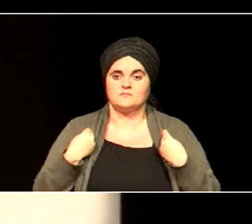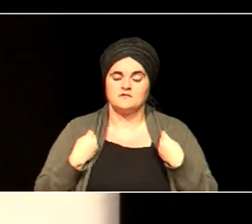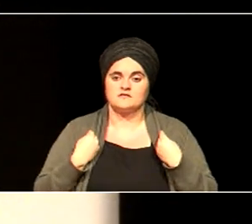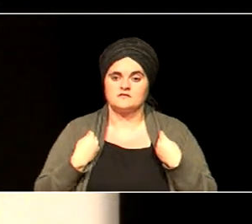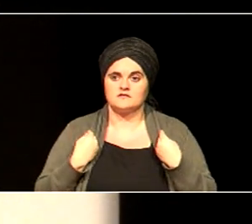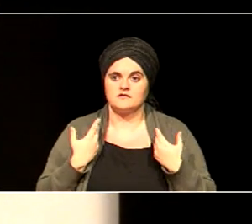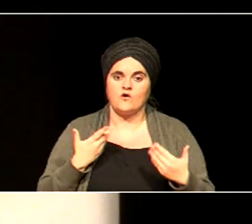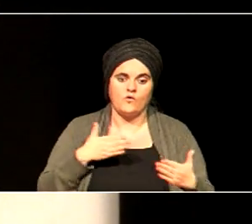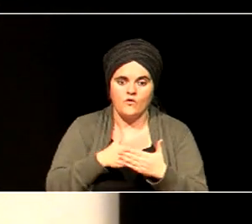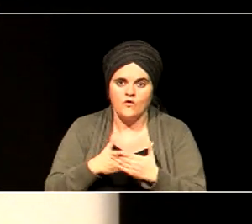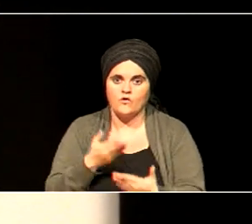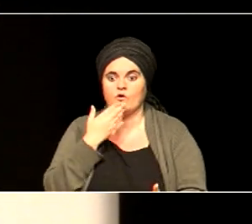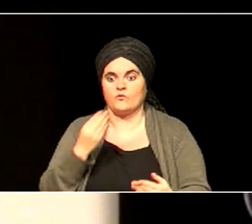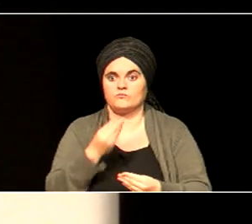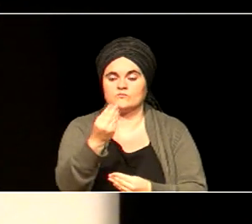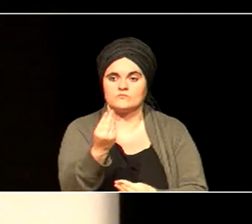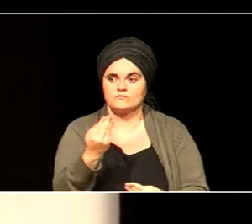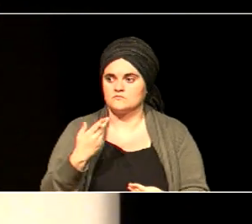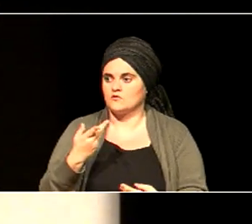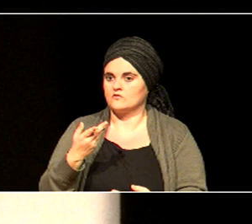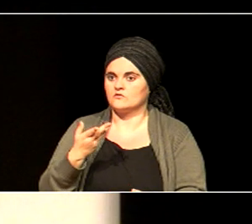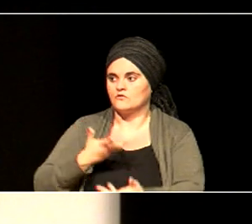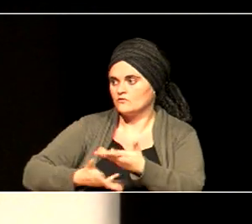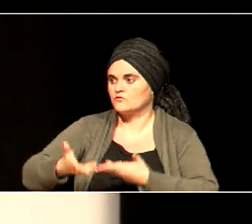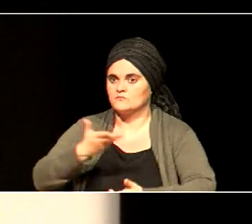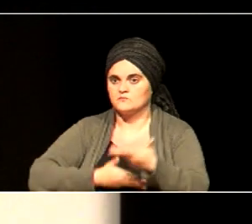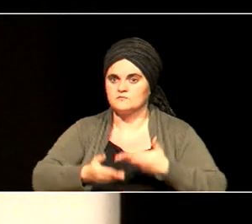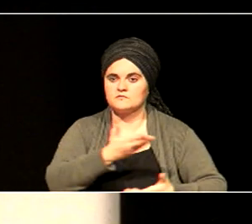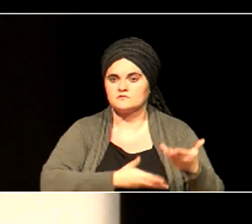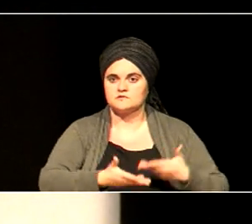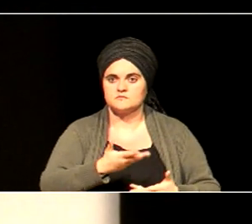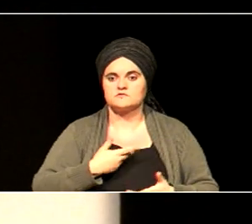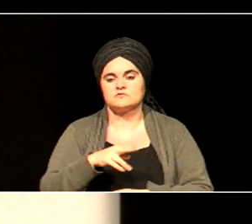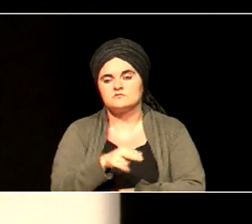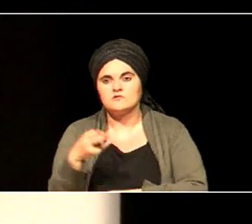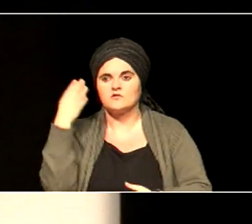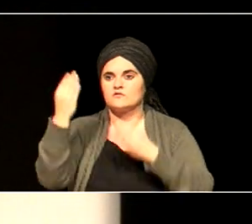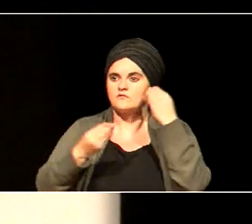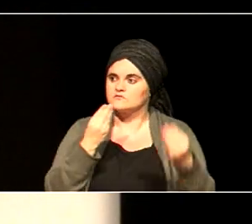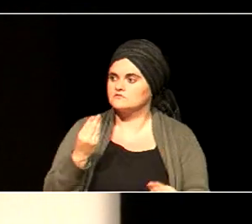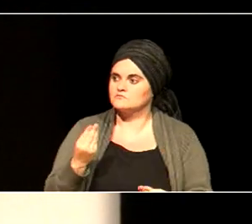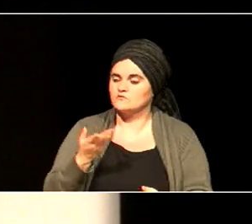edo oztopoak denon artean elkartukatzen ditugu eta ondorioak eta osarketak ateratzen ditugu.